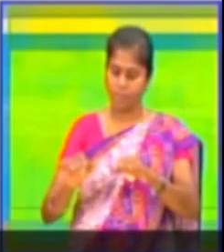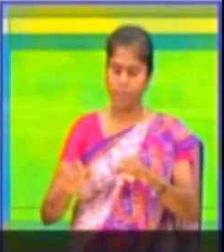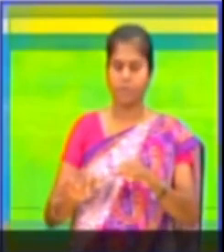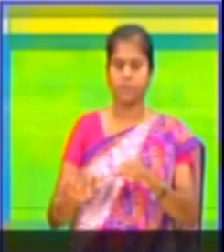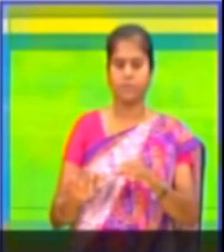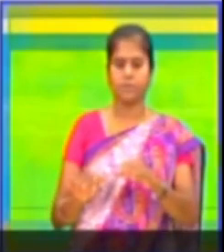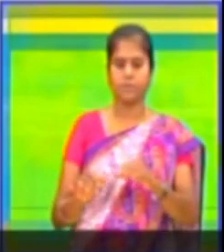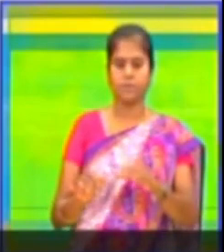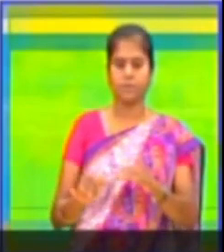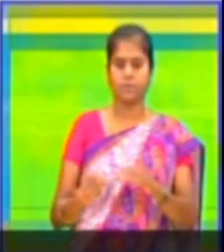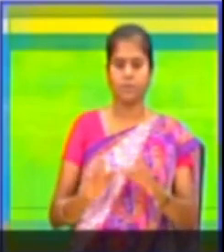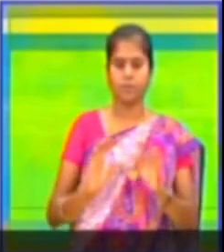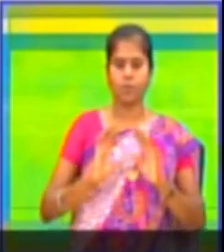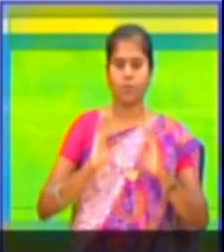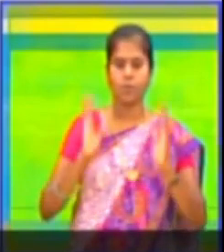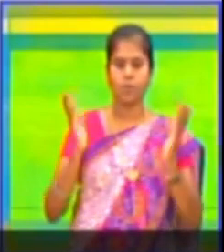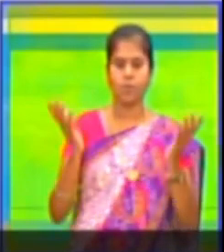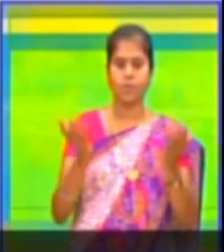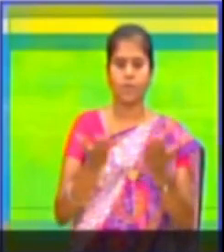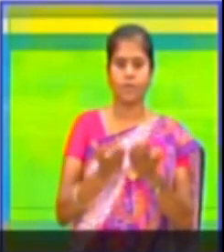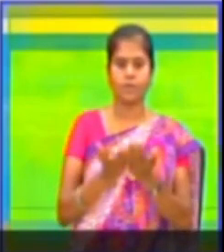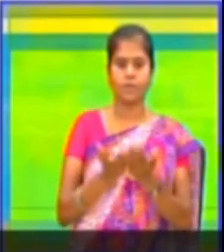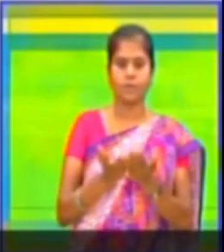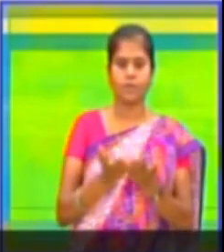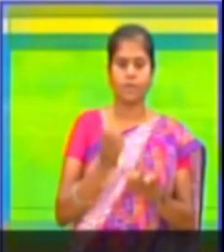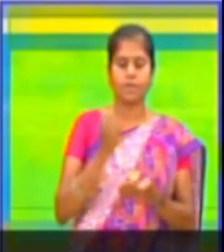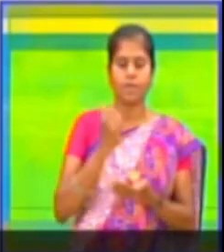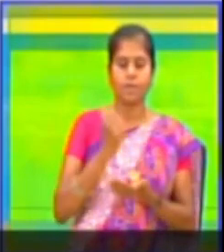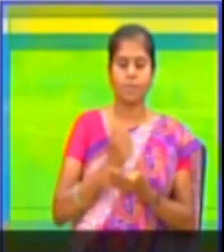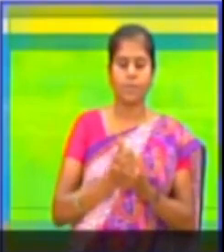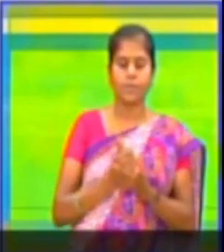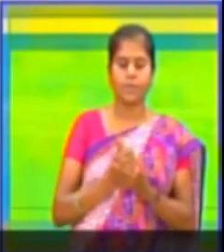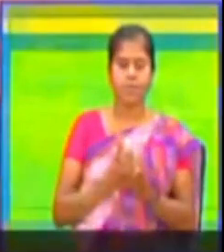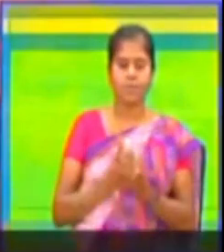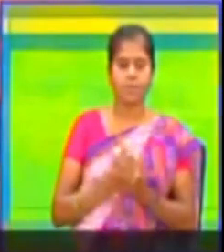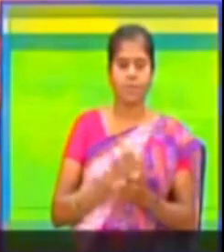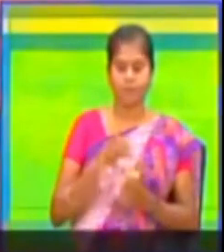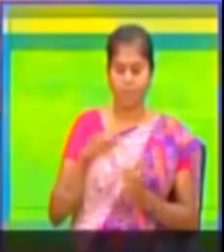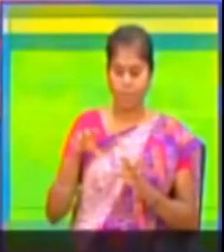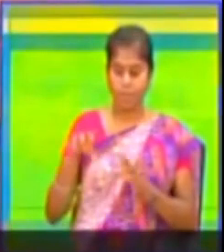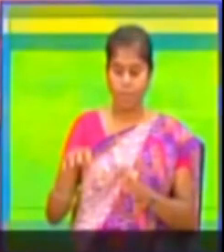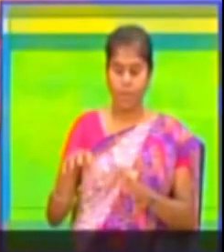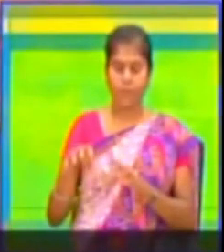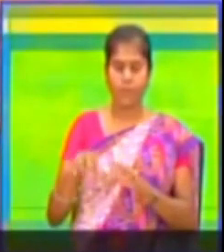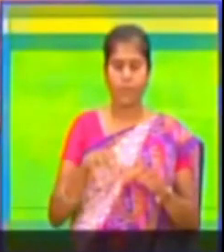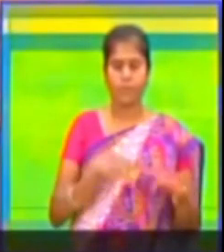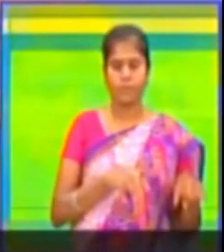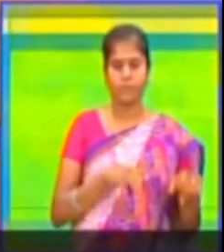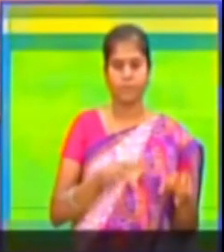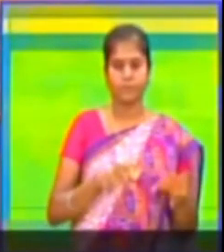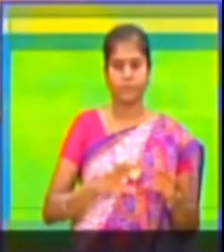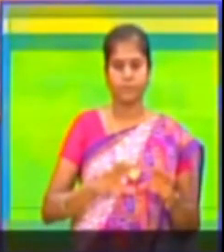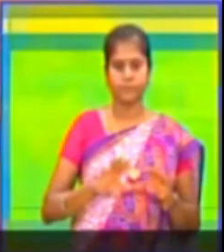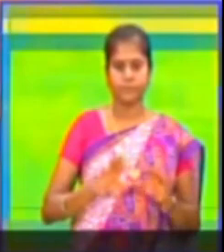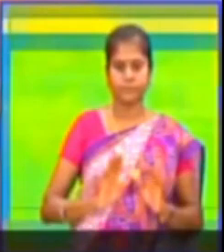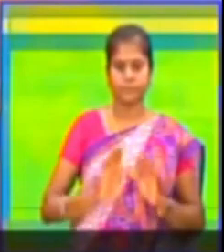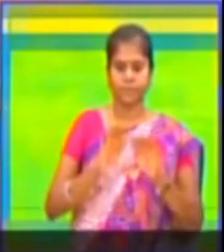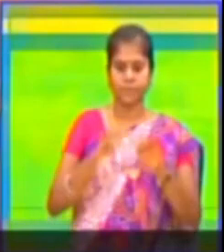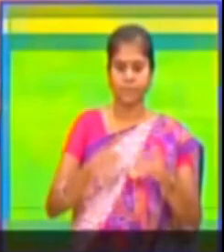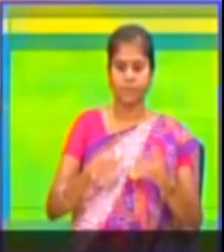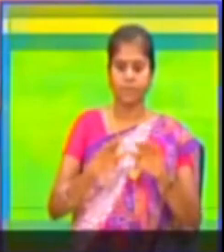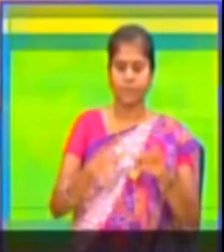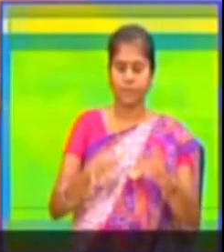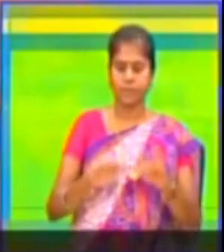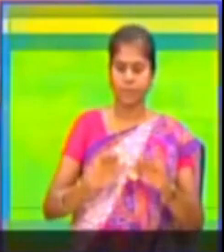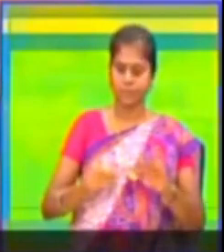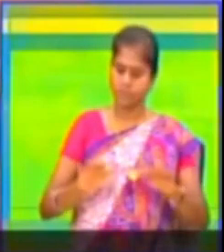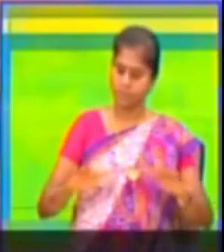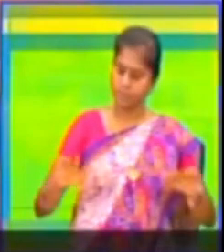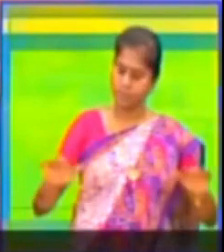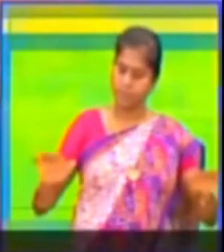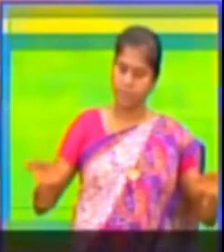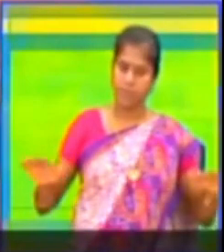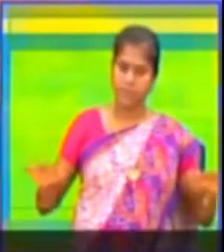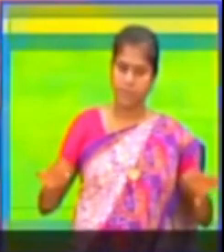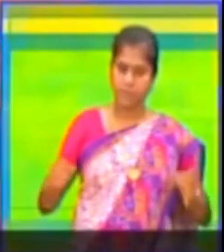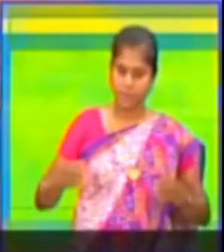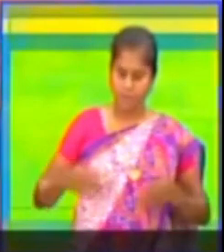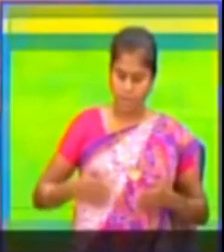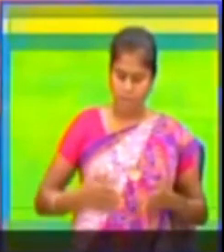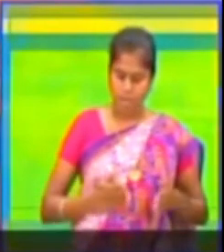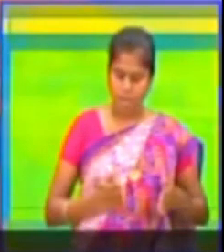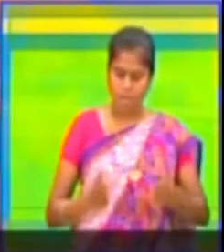மிகவும் முக்கியத்துவம் வாய்ந்த பகுதியாக கருதப்படுகிறது. கடற்கரை சமவெளிகளில் ஆறுகளின்